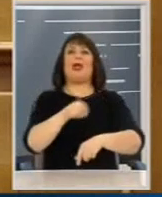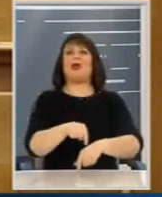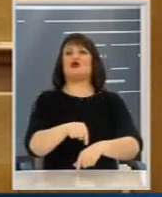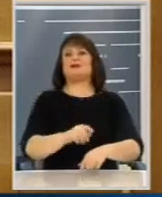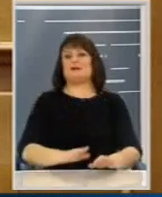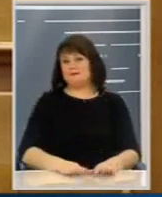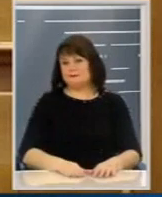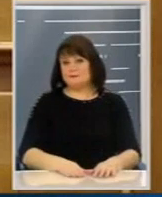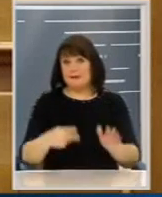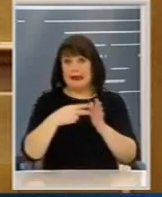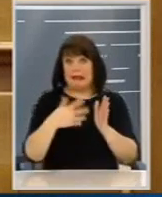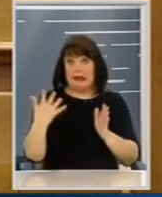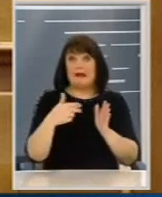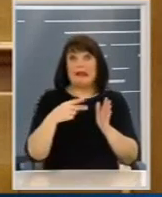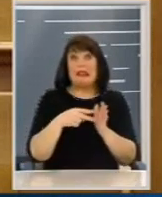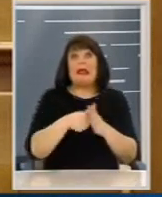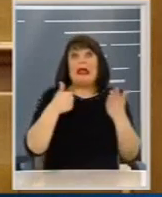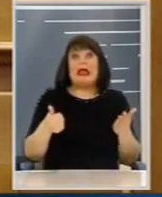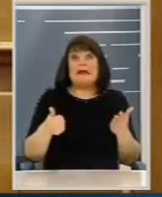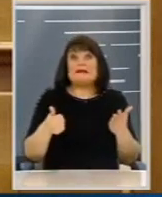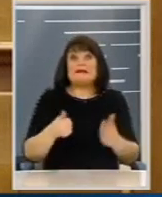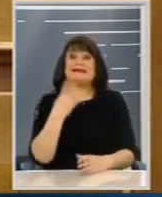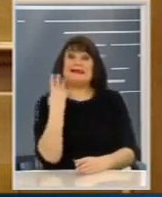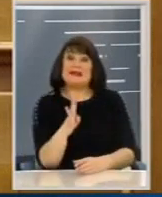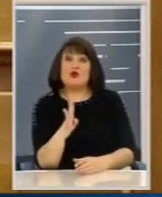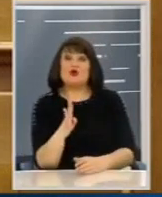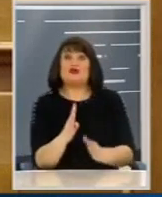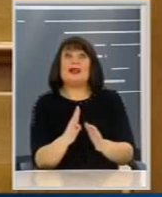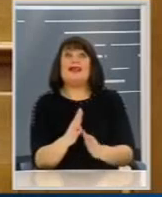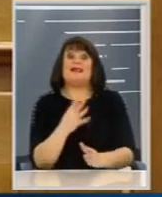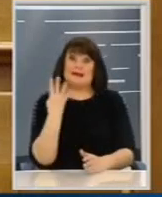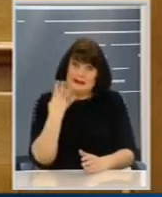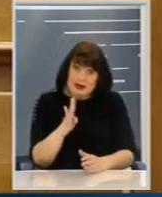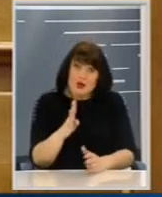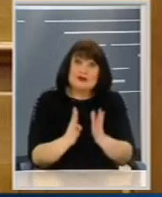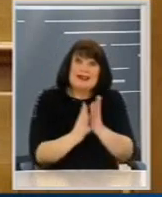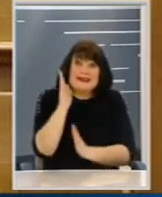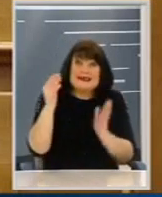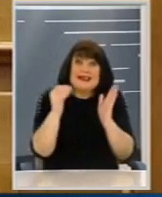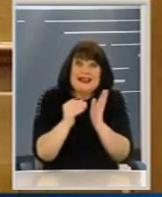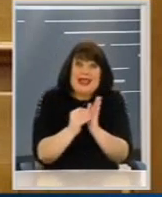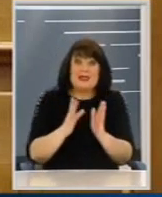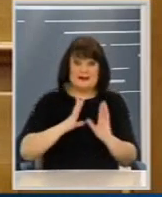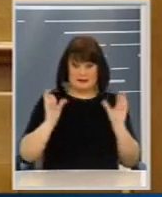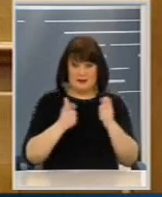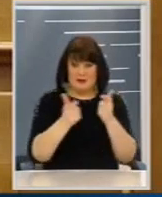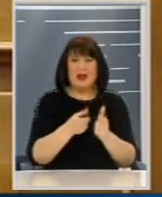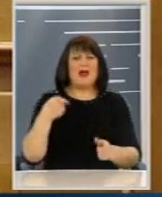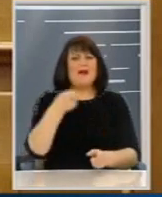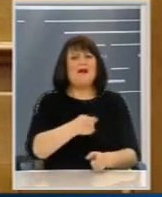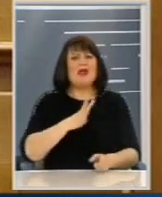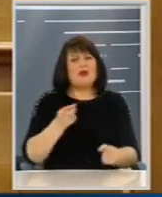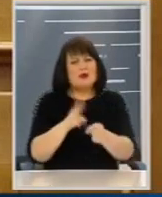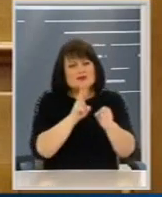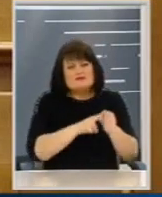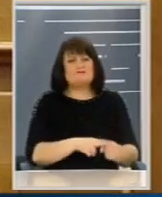διετία 15-16 είχαμε 414.000 συλλήψεις ατόμων για ανθρωποκτονίες,